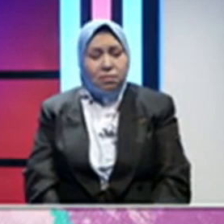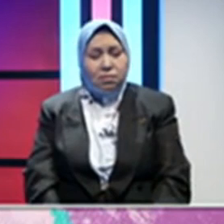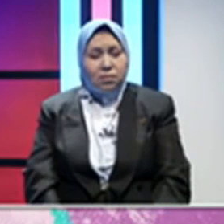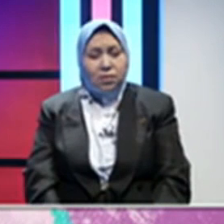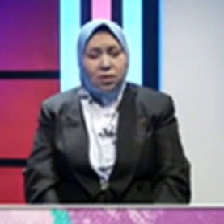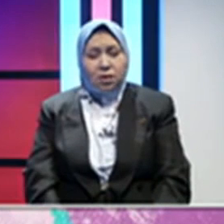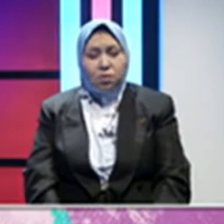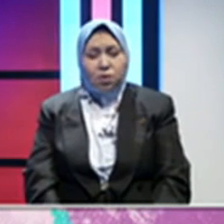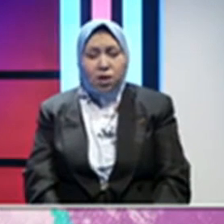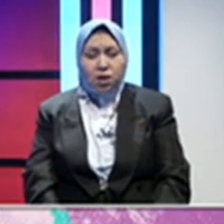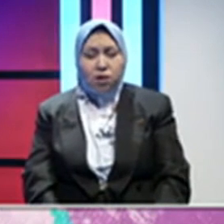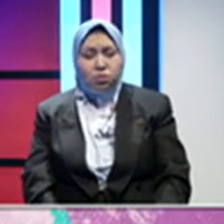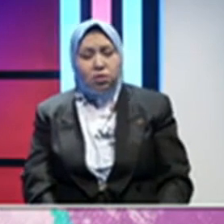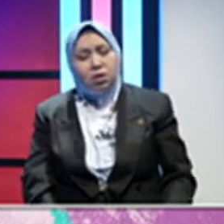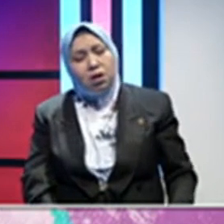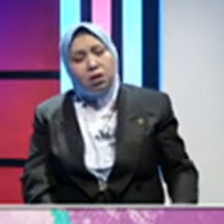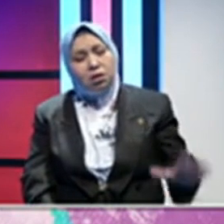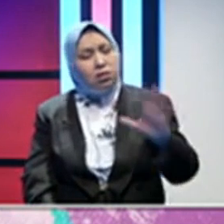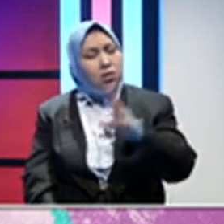ولا